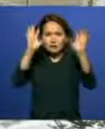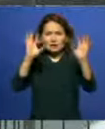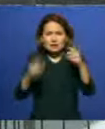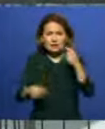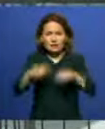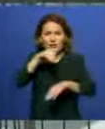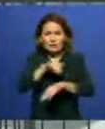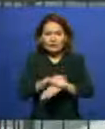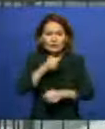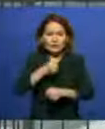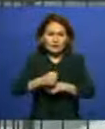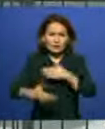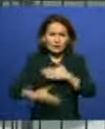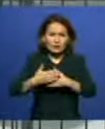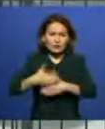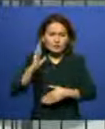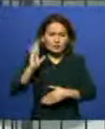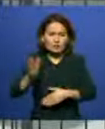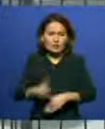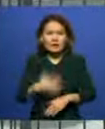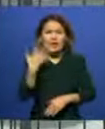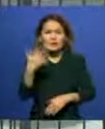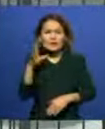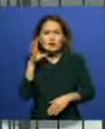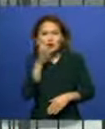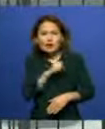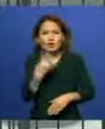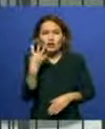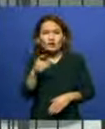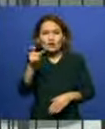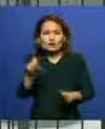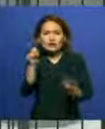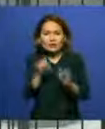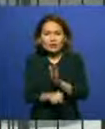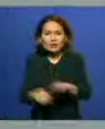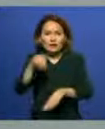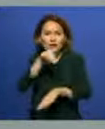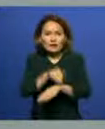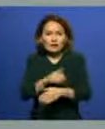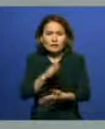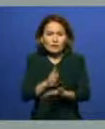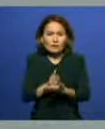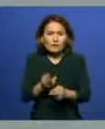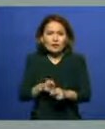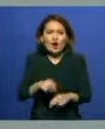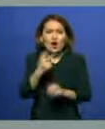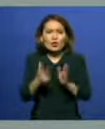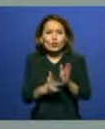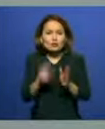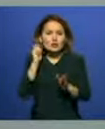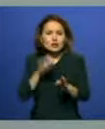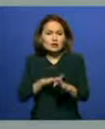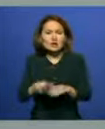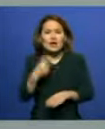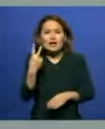жауапкершілікке тартылып отыр. Атап айтсақ, оның 5 ұрлық, 4 кісі өліміне қатысы бар екендігі мәлім болған. Соның ішінде кәмелетке толмаған 2